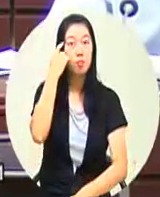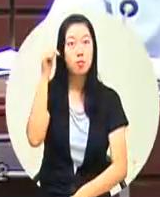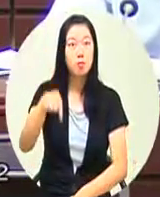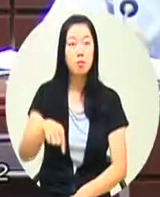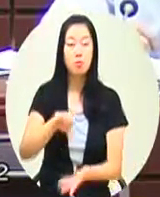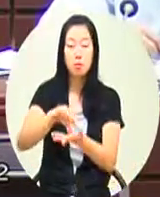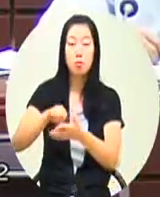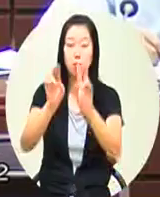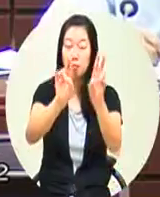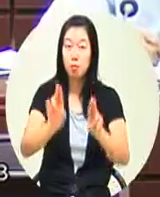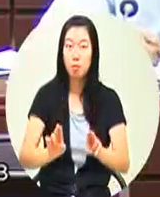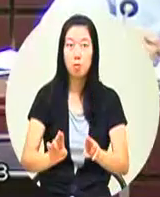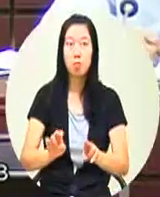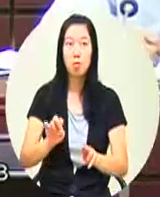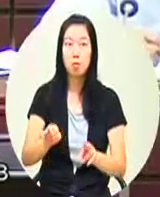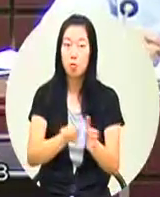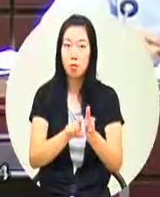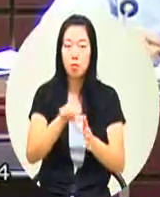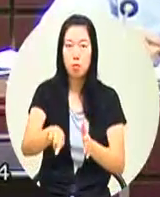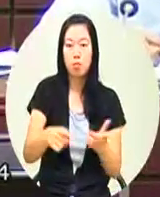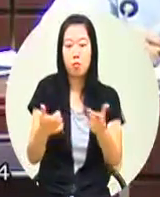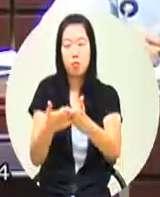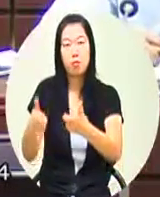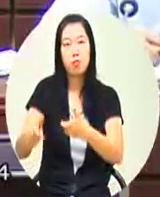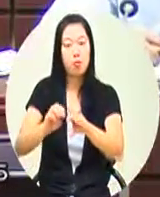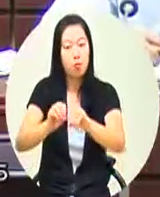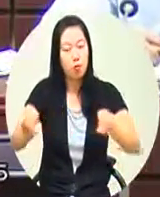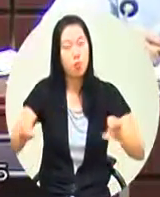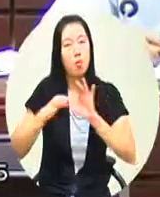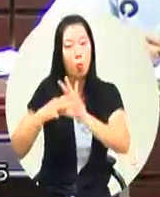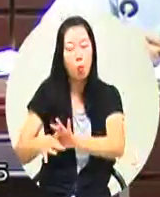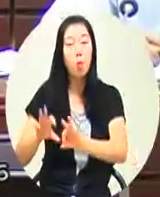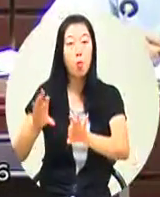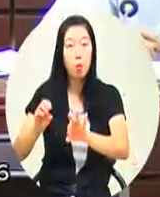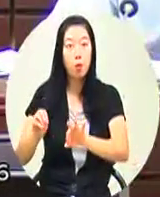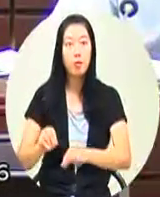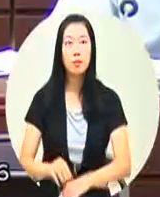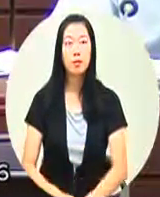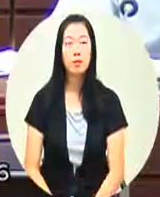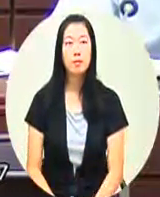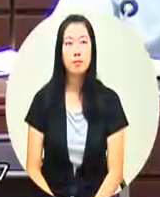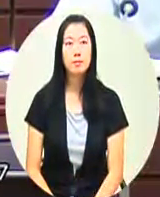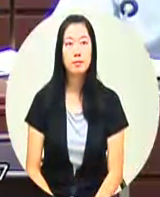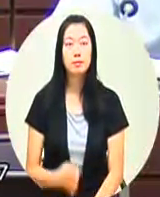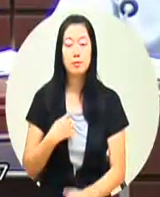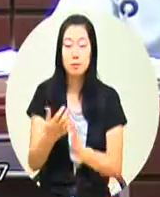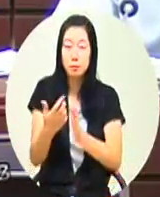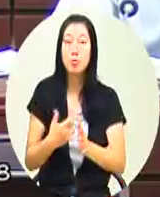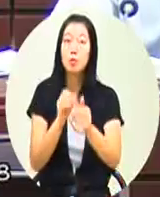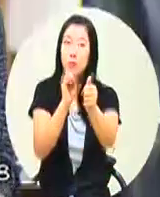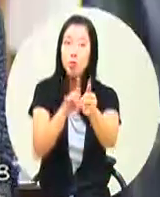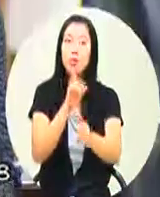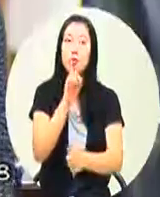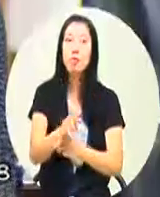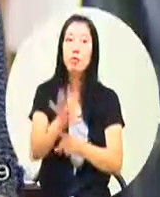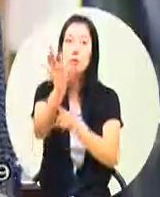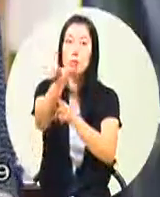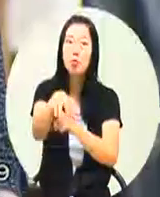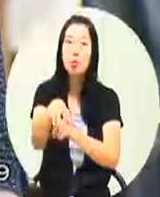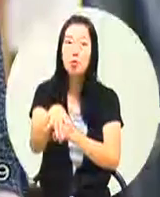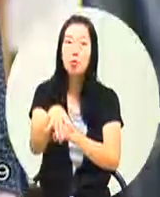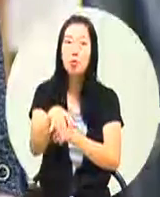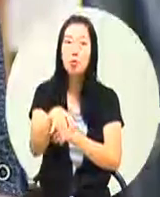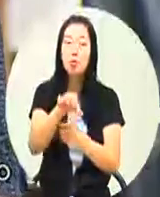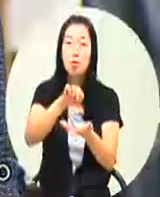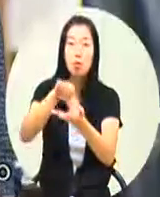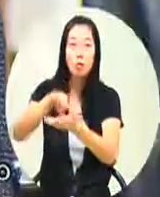电的时候，在农地种电一定要符合这块土地的永续经营，而不是 局长、我先讲哦，农地种电不是农地会当种